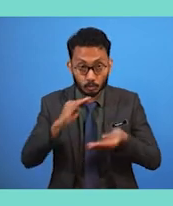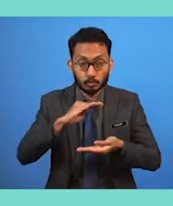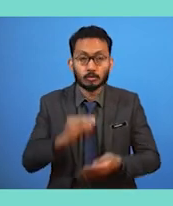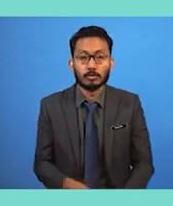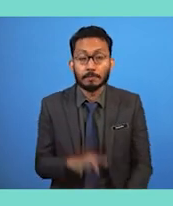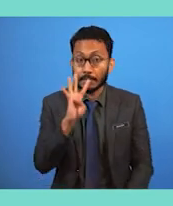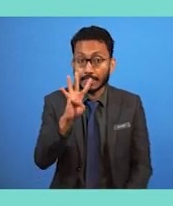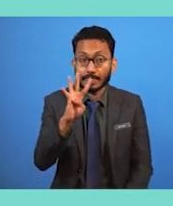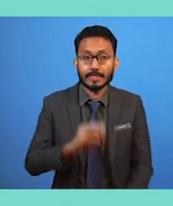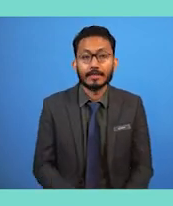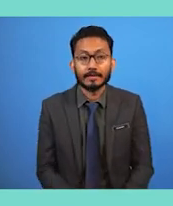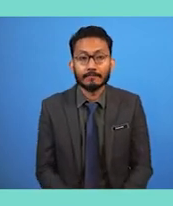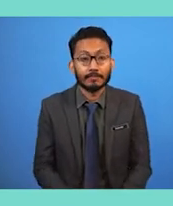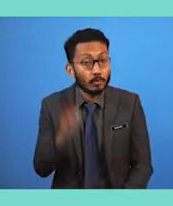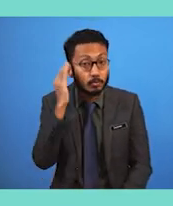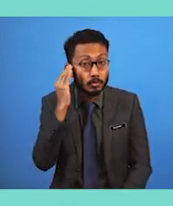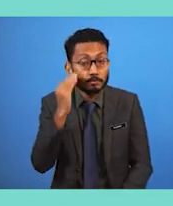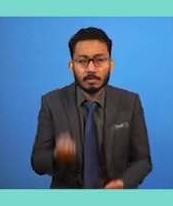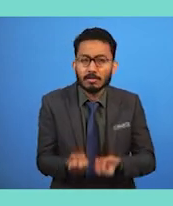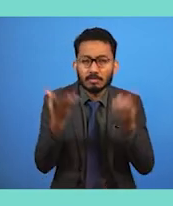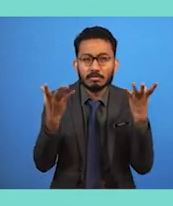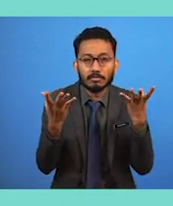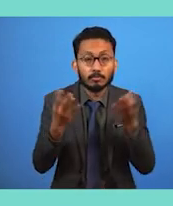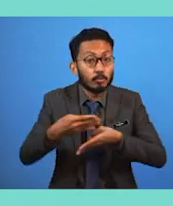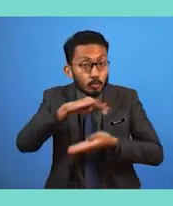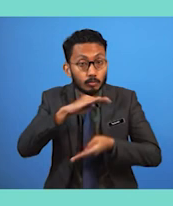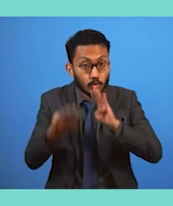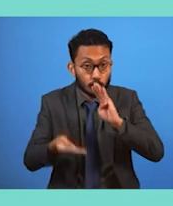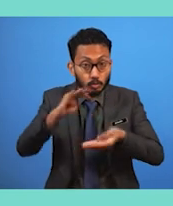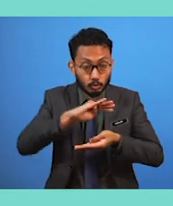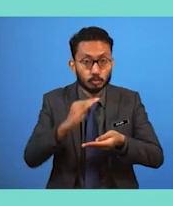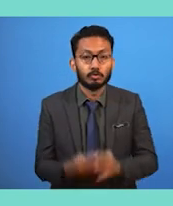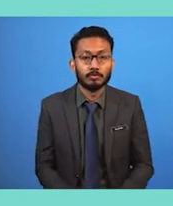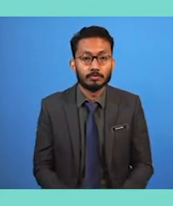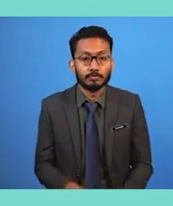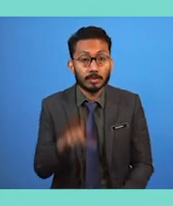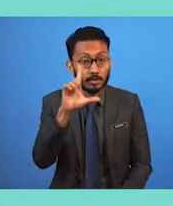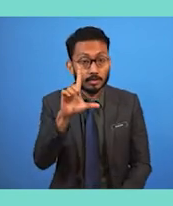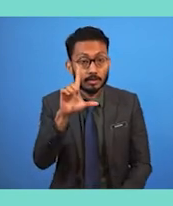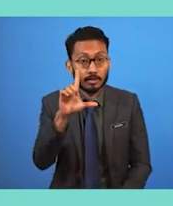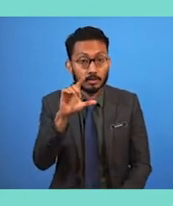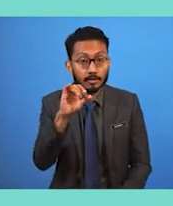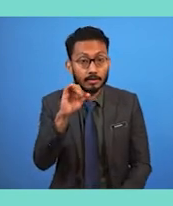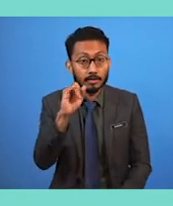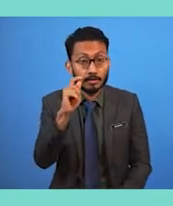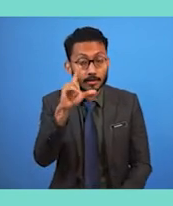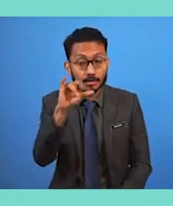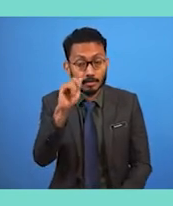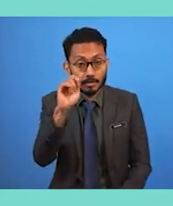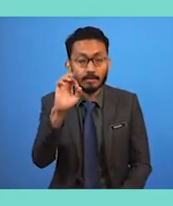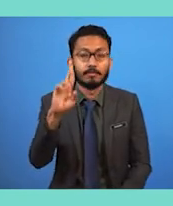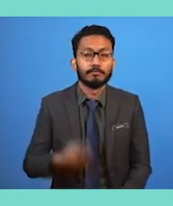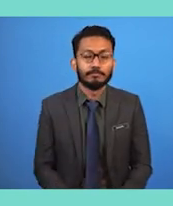mengenal pasti kuantiti setiap pembungkusan, ia secara liter atau gram. Cuba pelajar